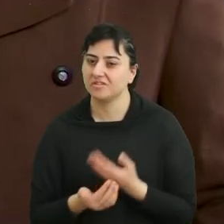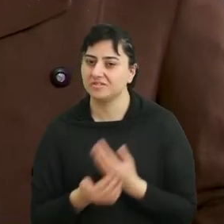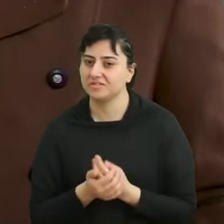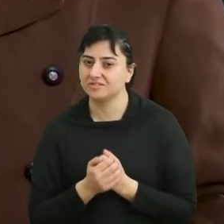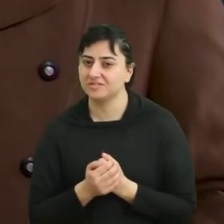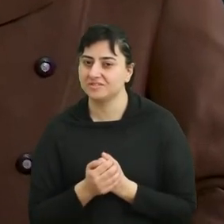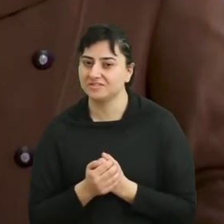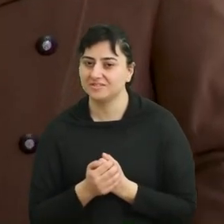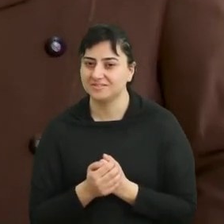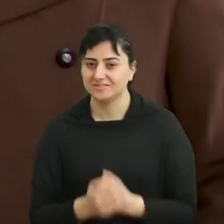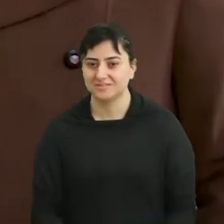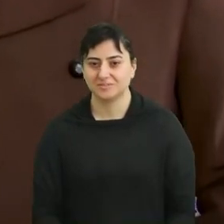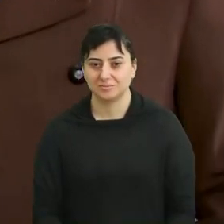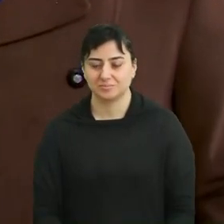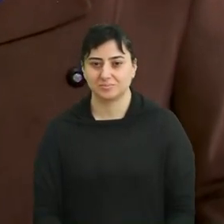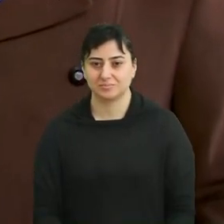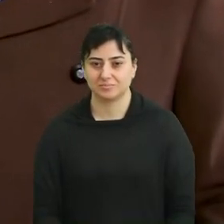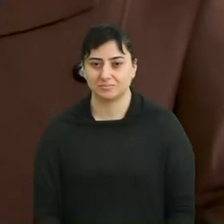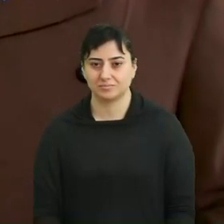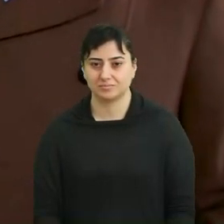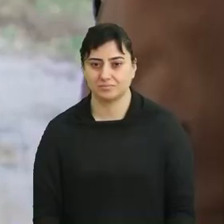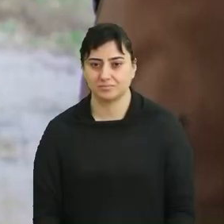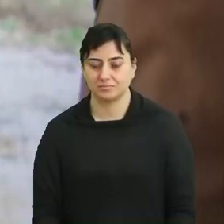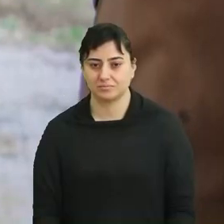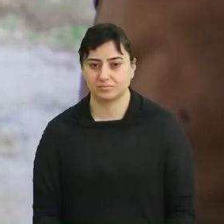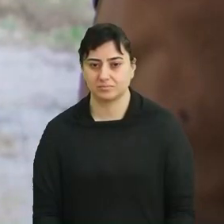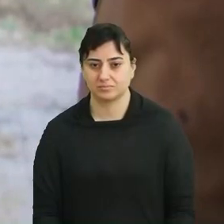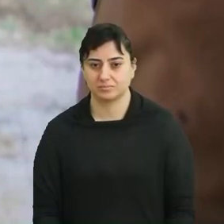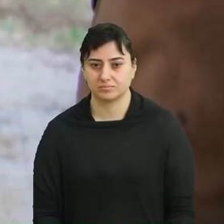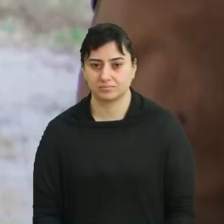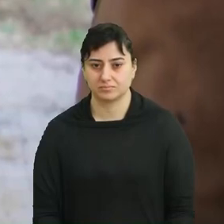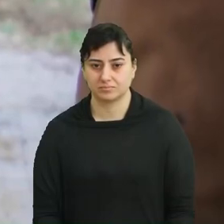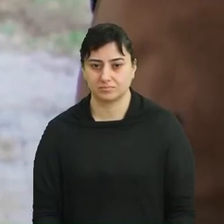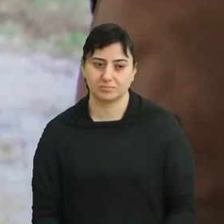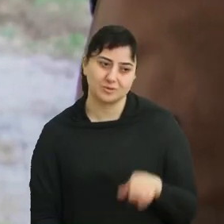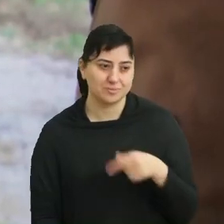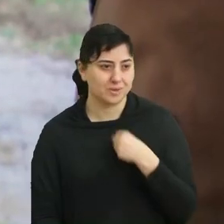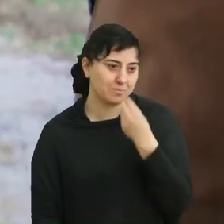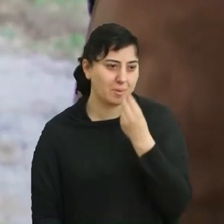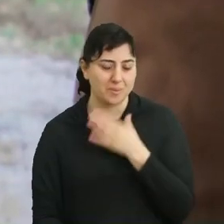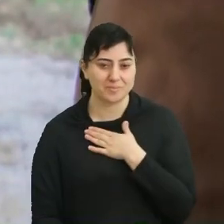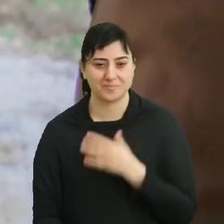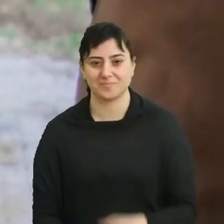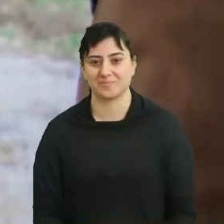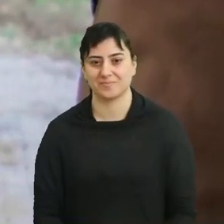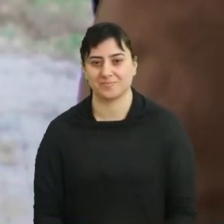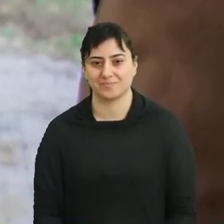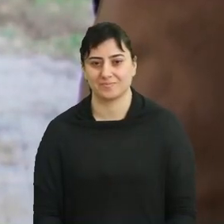vay. Şükrü'nün elindeki paralara takıldı gözü. Bu da benim mama.